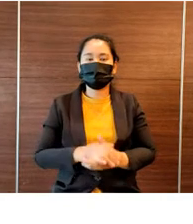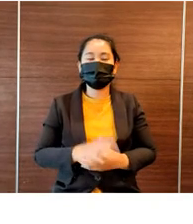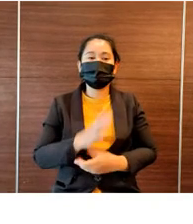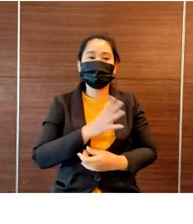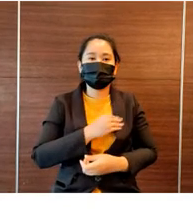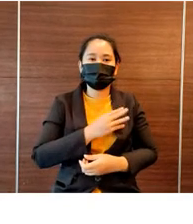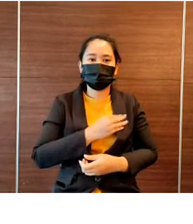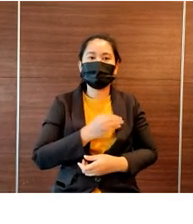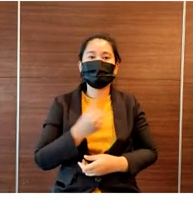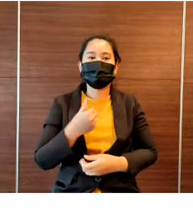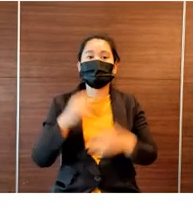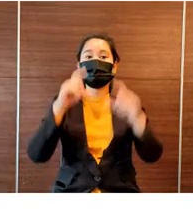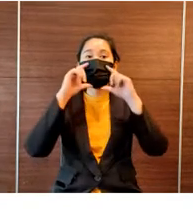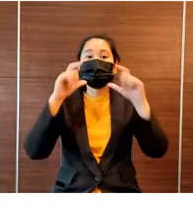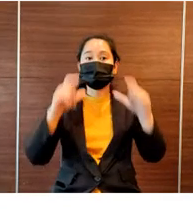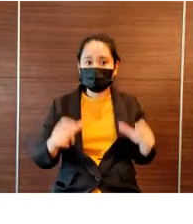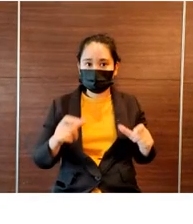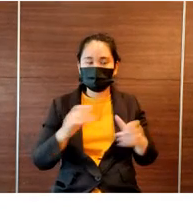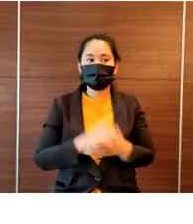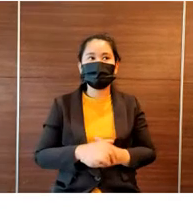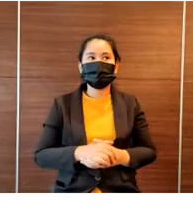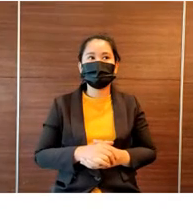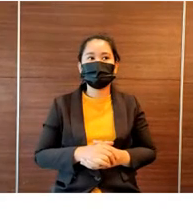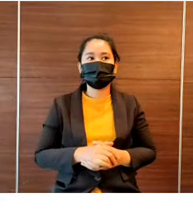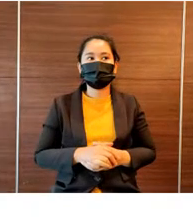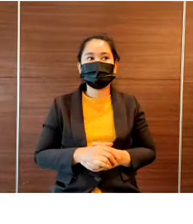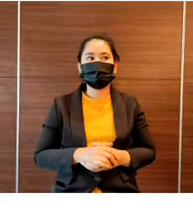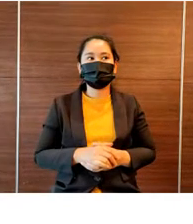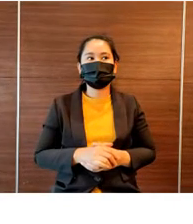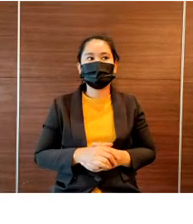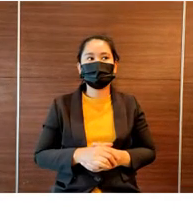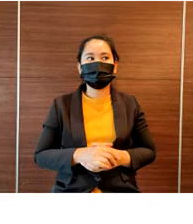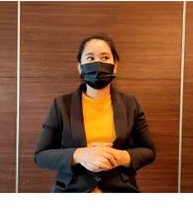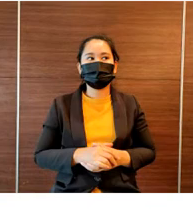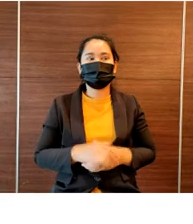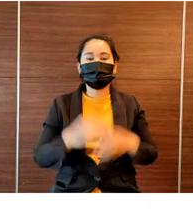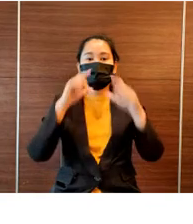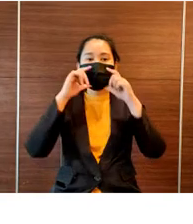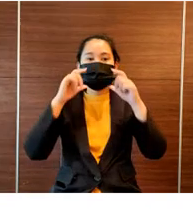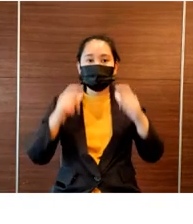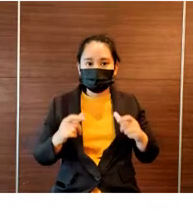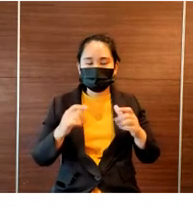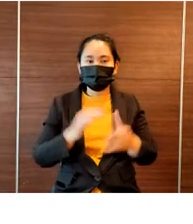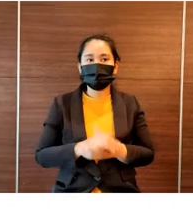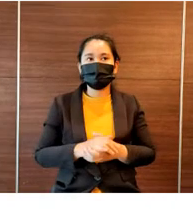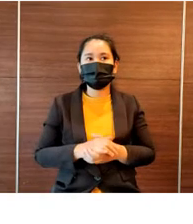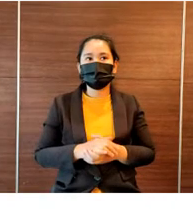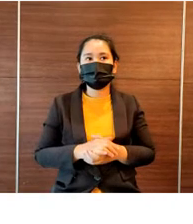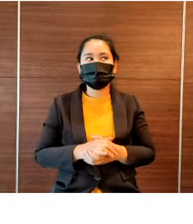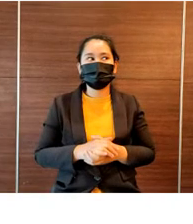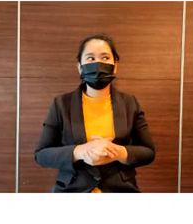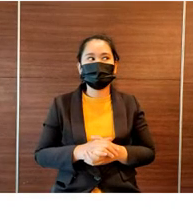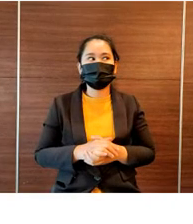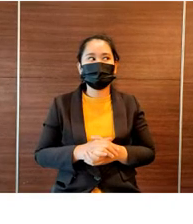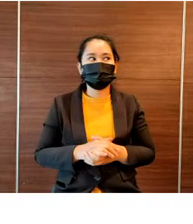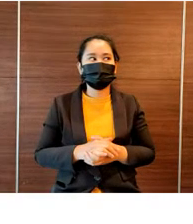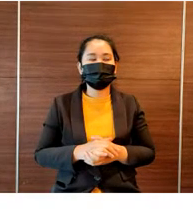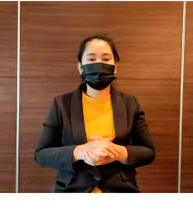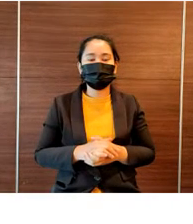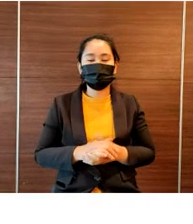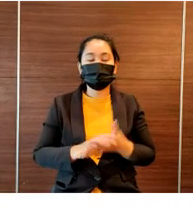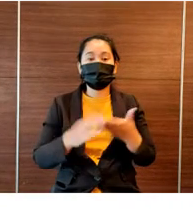ณพี ่ขออนุญาตถอดแมสนะคะเพราะว่าขาดออกซิเจนฉีดยาครบแล้วนะคะแล้วก็ด